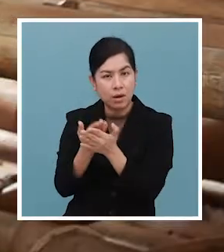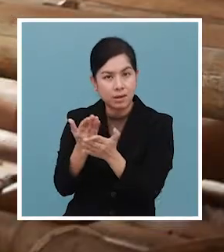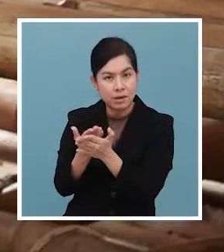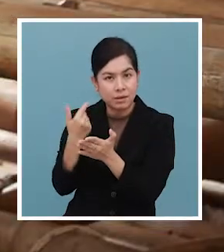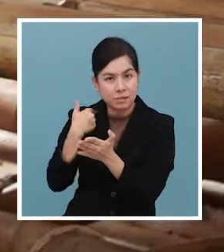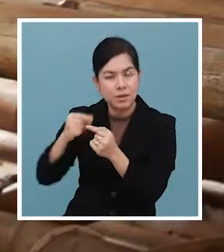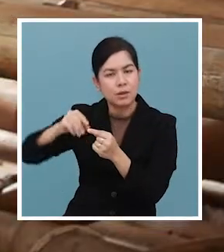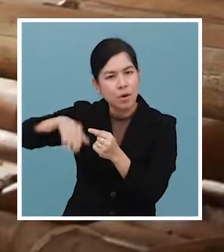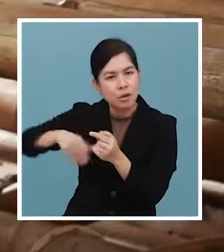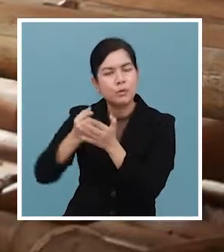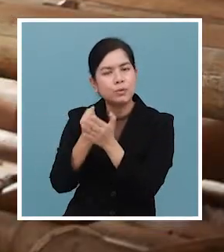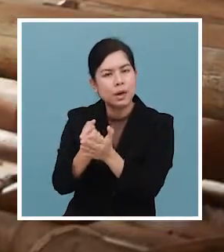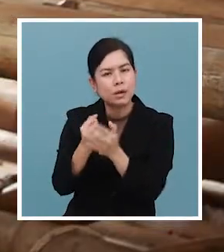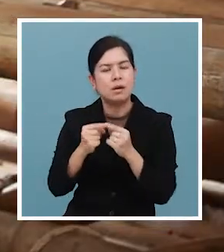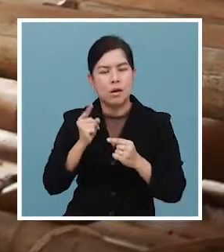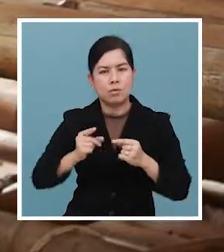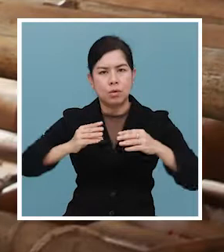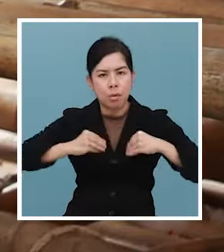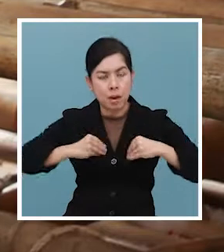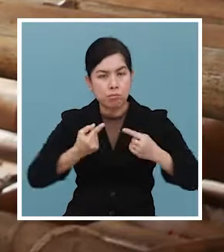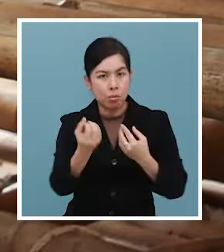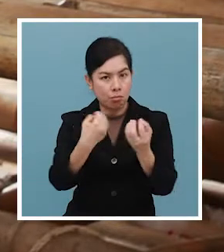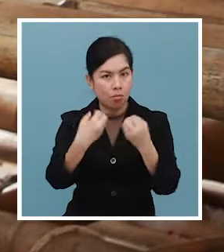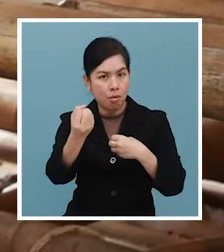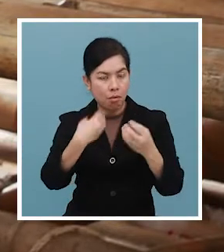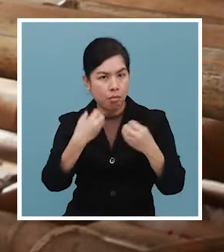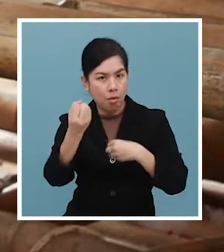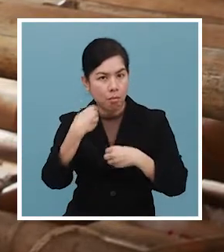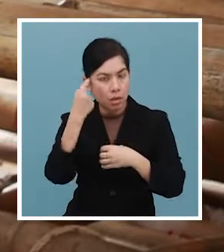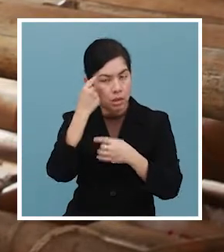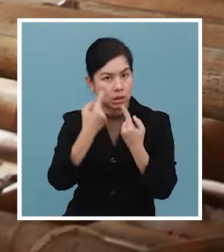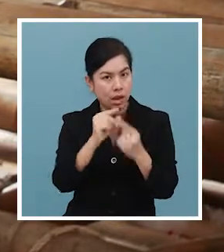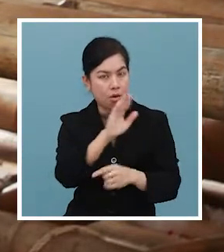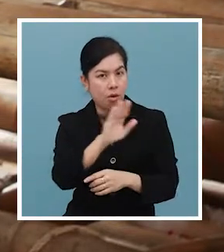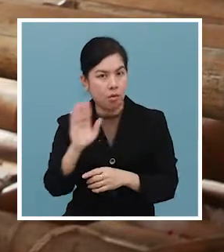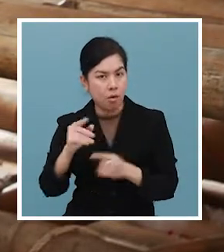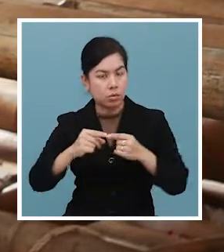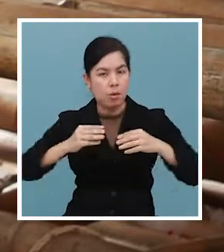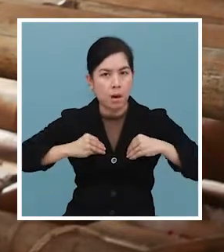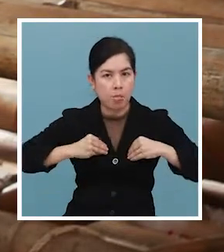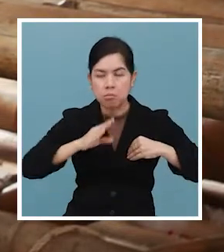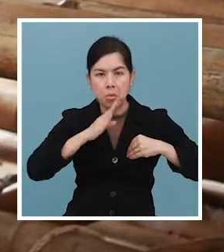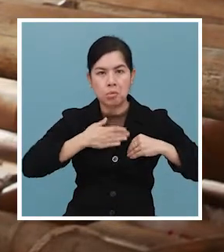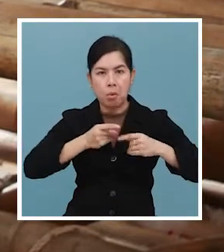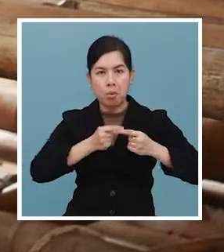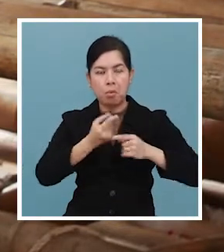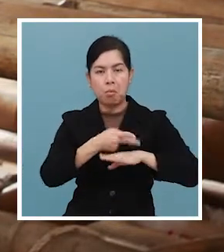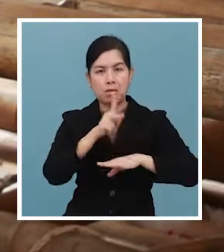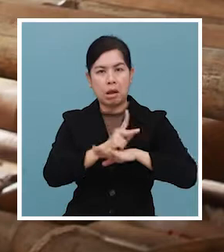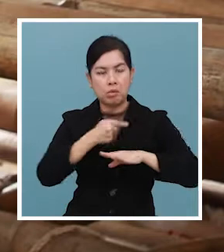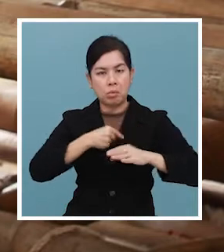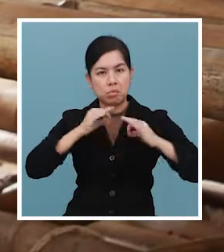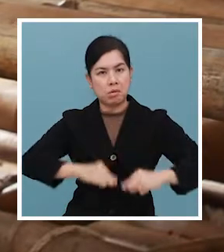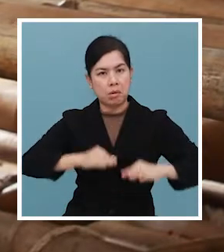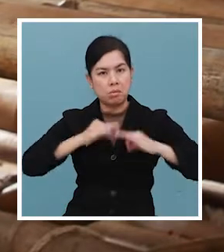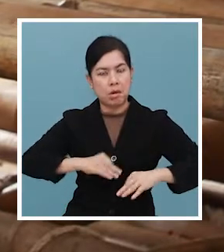ค่ะเราต้องยอมรับหนึ่งเลยเราต้องยอมรับความคิดข้อความต่างๆของแต่ละคนนะคะไม่ใช่ไม่ใช่ไม่ได้เราเป็นประชาและเราจะไม่